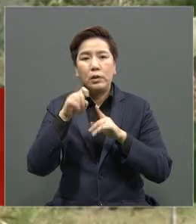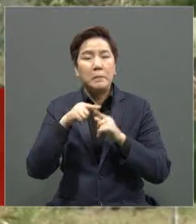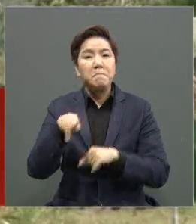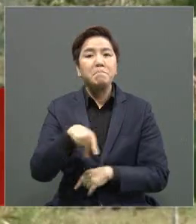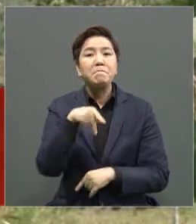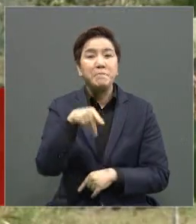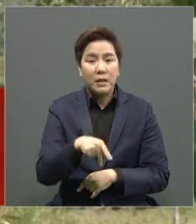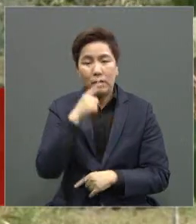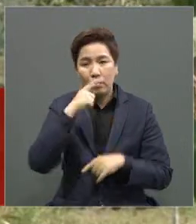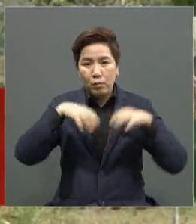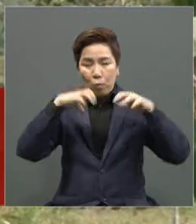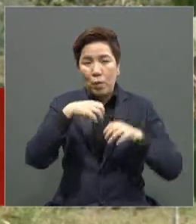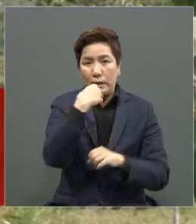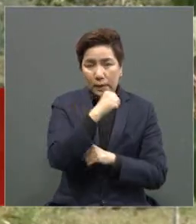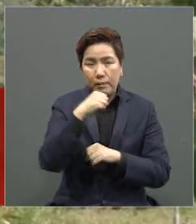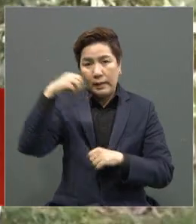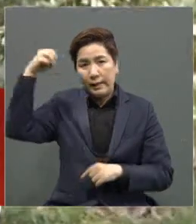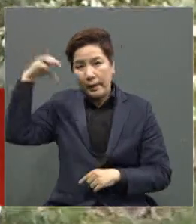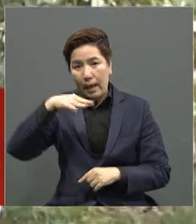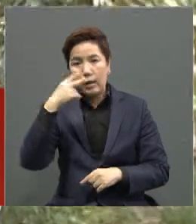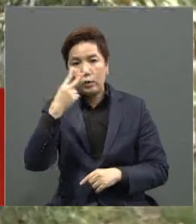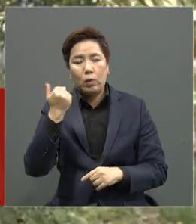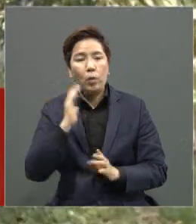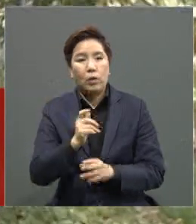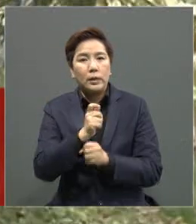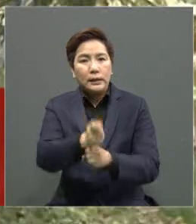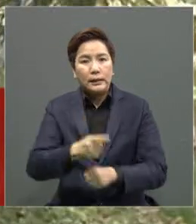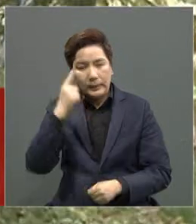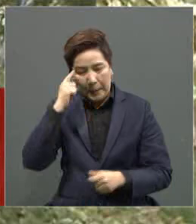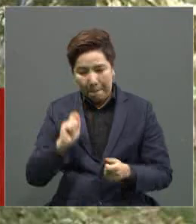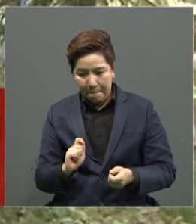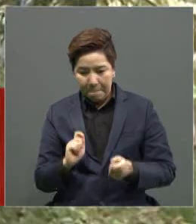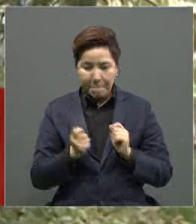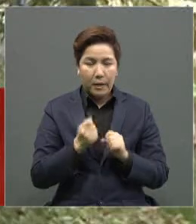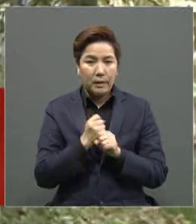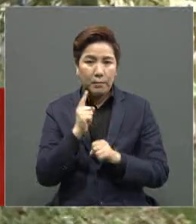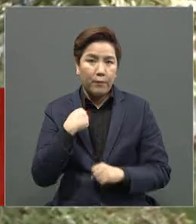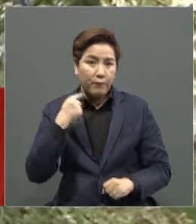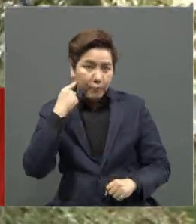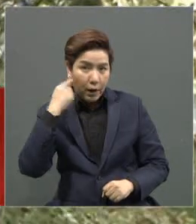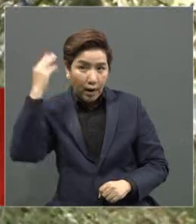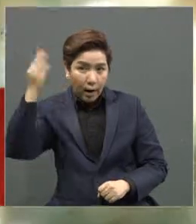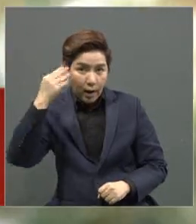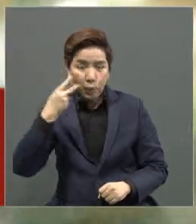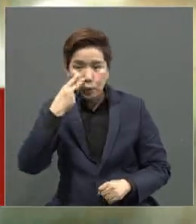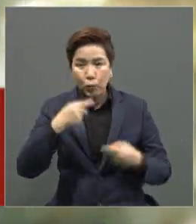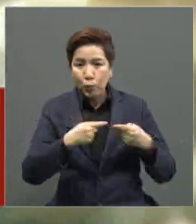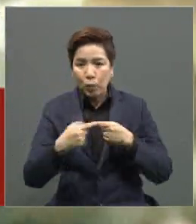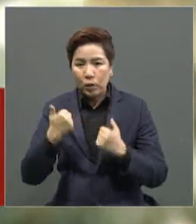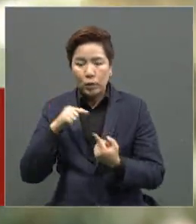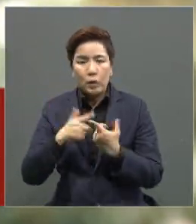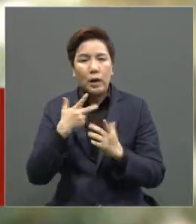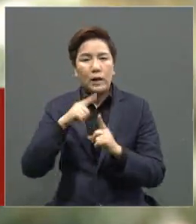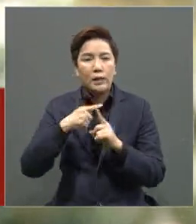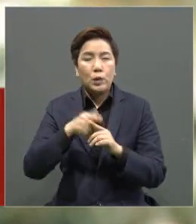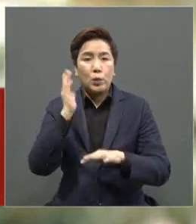เศษคือฝน10แดด2เกษตรกรยุคใหม่จึงปรับตัวด้วยการติดตามพยากรณ์อากาศอย่างต่อเนื่องโดยเฉพาะในช่ว